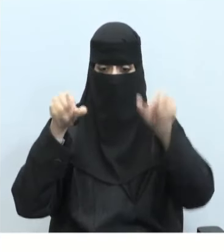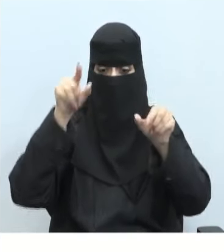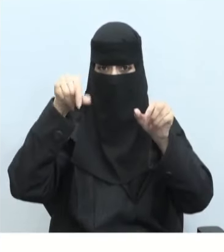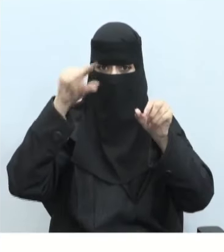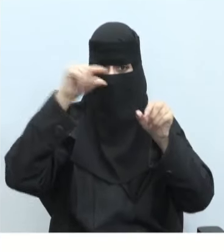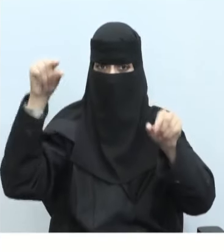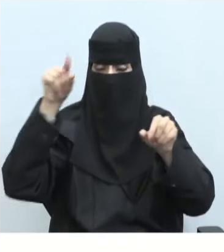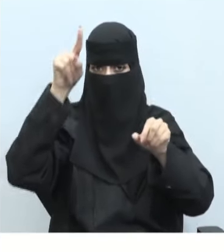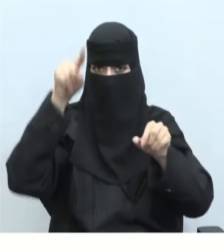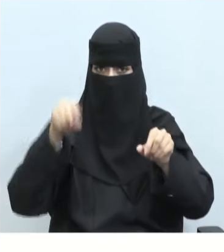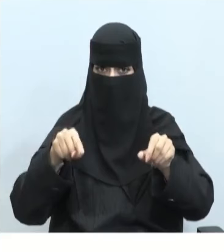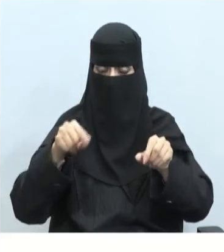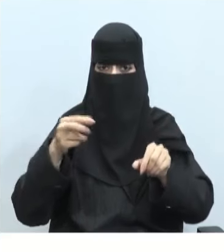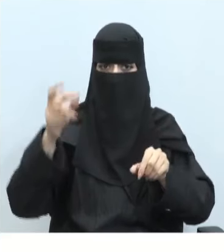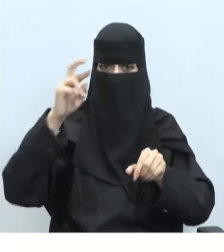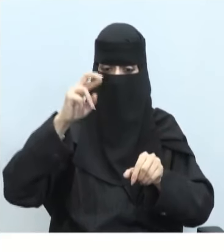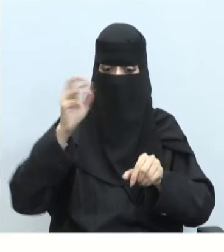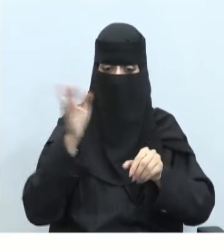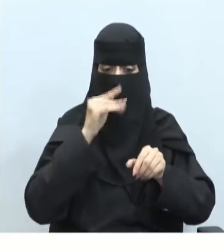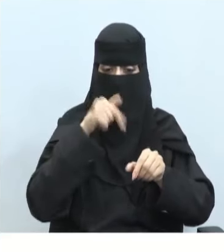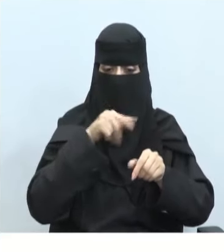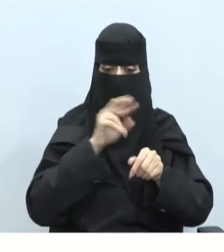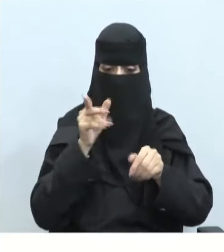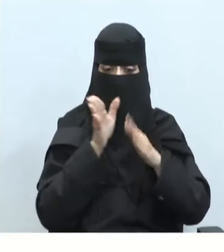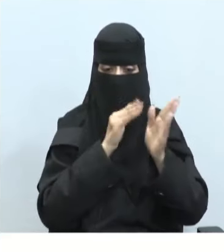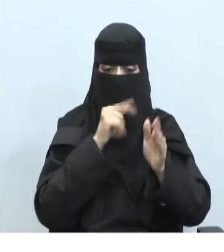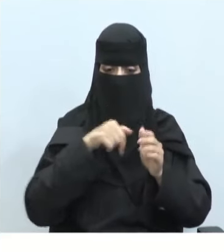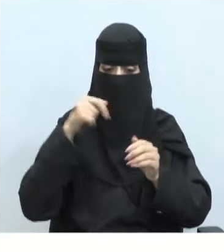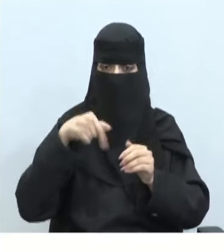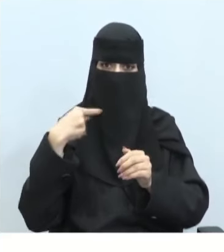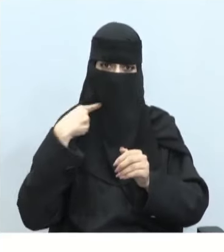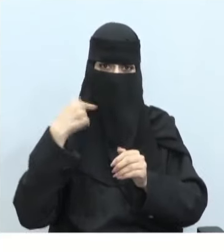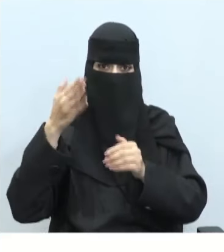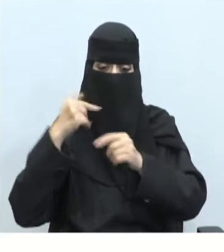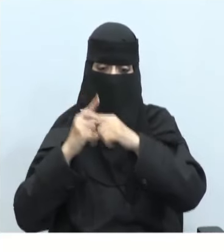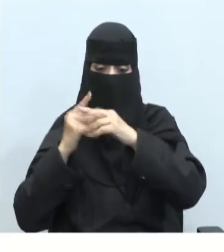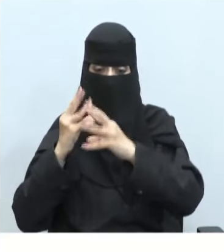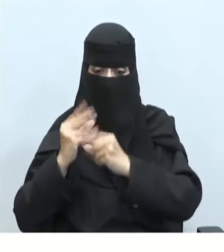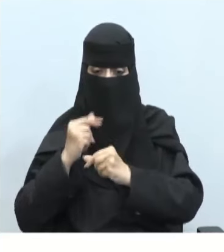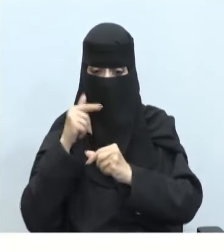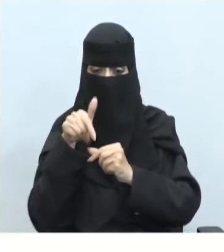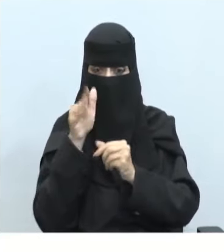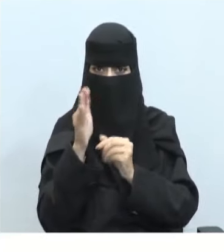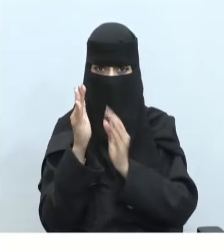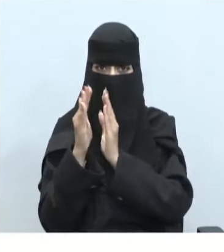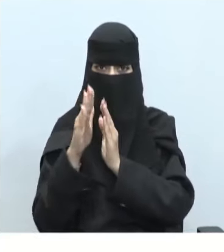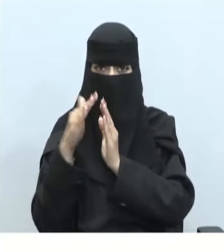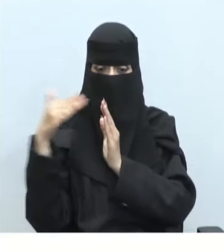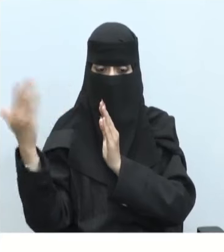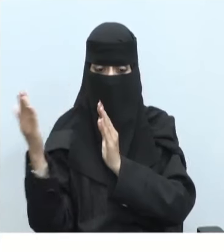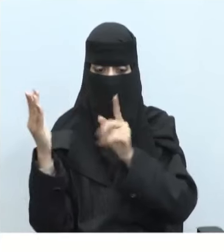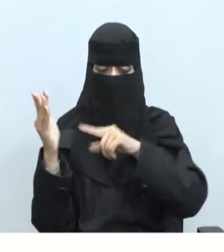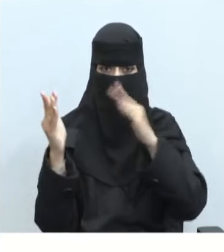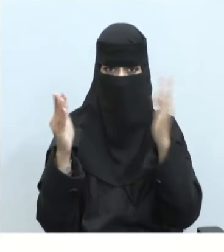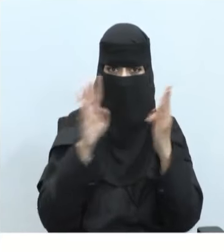الاحد كلمه العلوم وكلمه الرياضيات في الجدول الاول على اليمين تلاحظ انها في المحاذاه الى اليمين